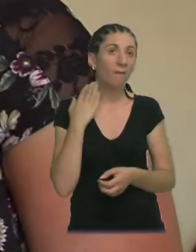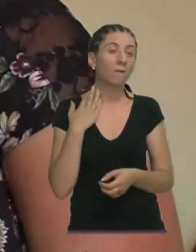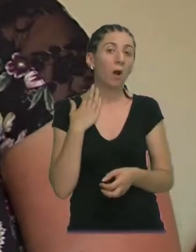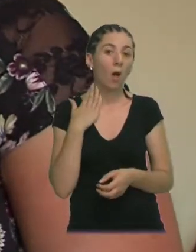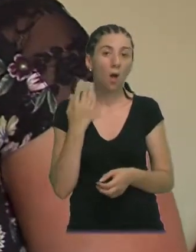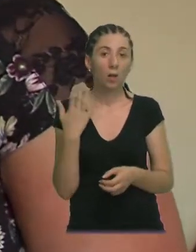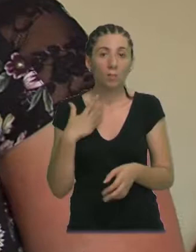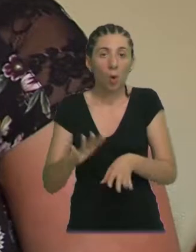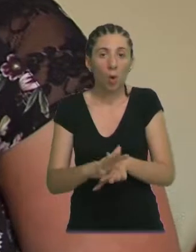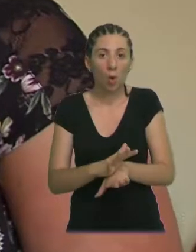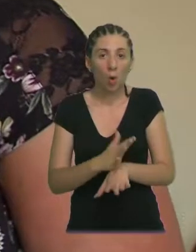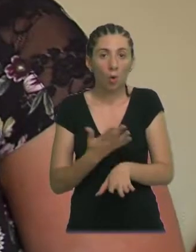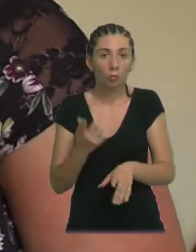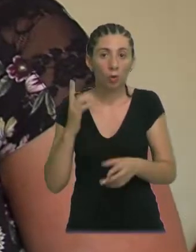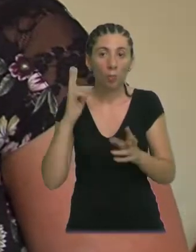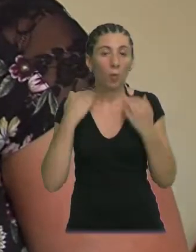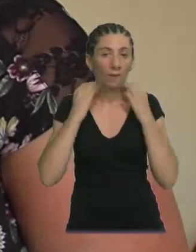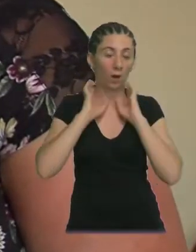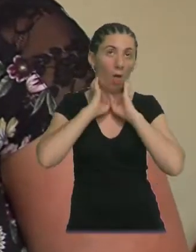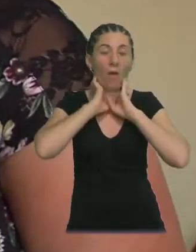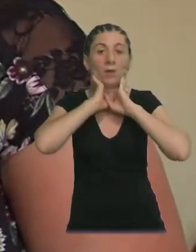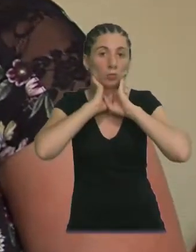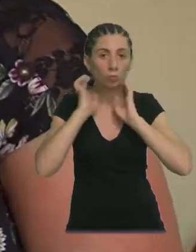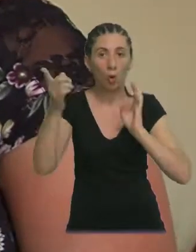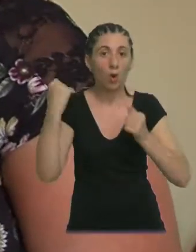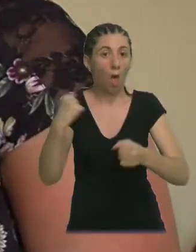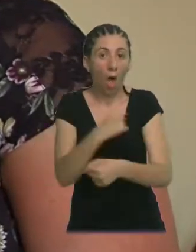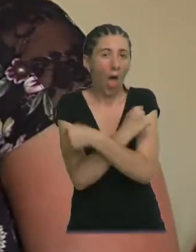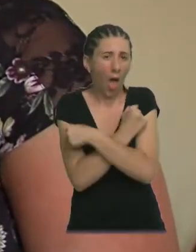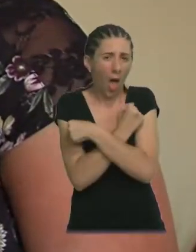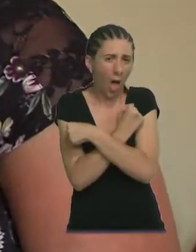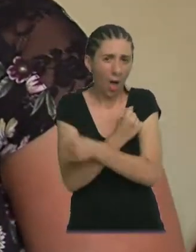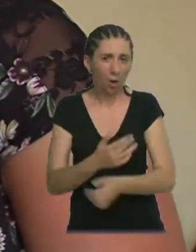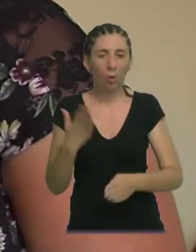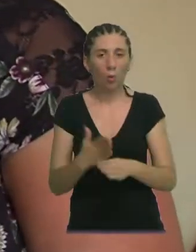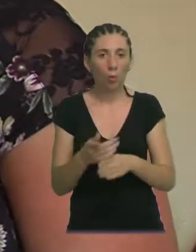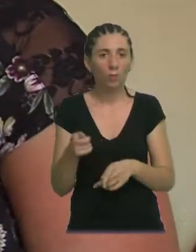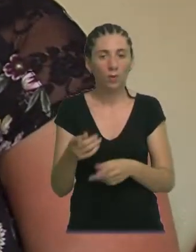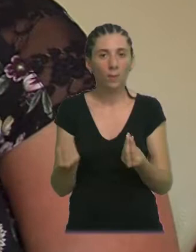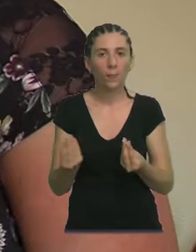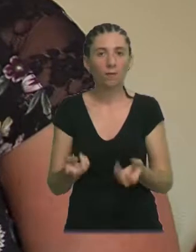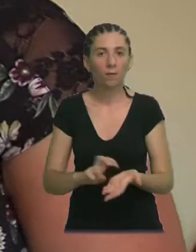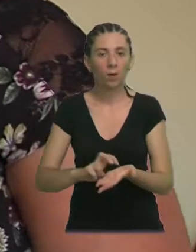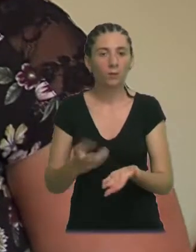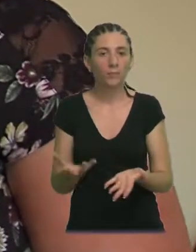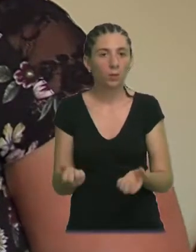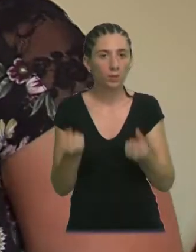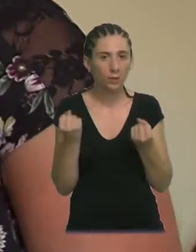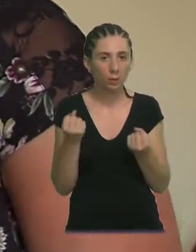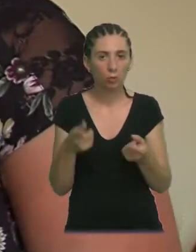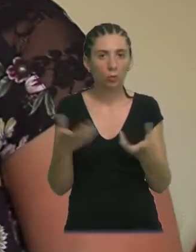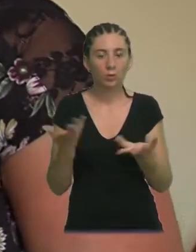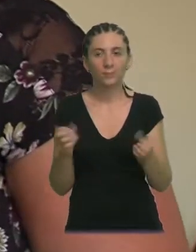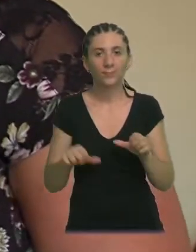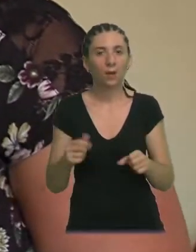vrat, nekad ono, imaš osjećaj da će ti iščupat glavu koliko ona stišće. I velim, uvijek u toj nekakvoj teškoći, u tom